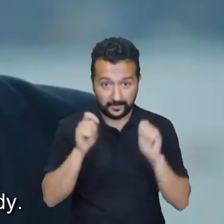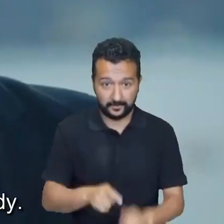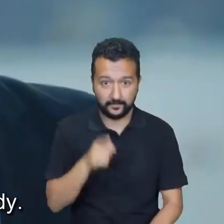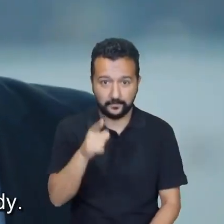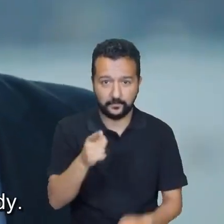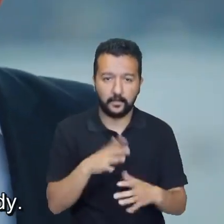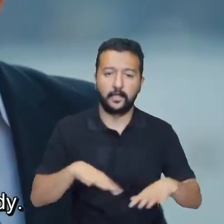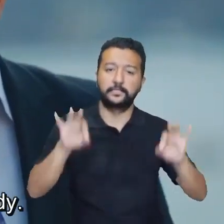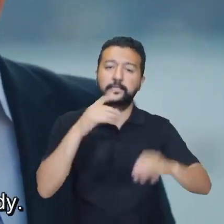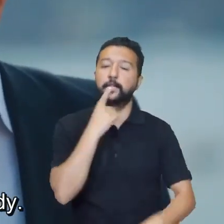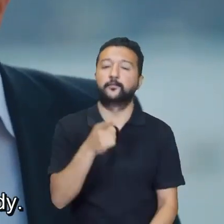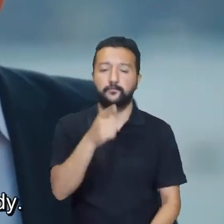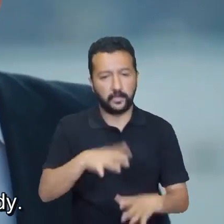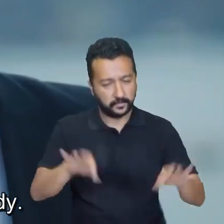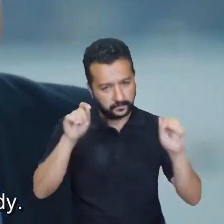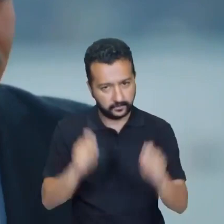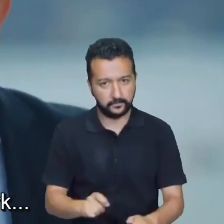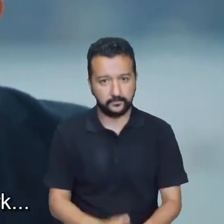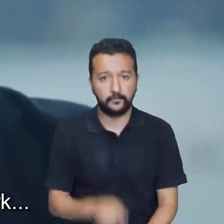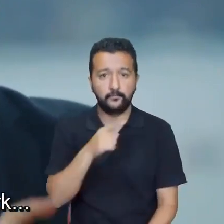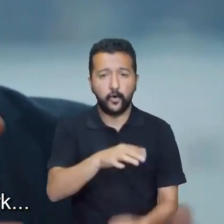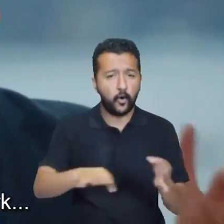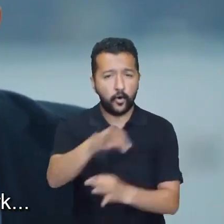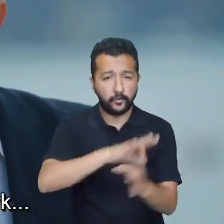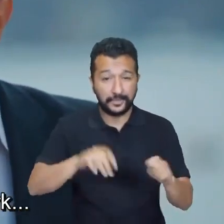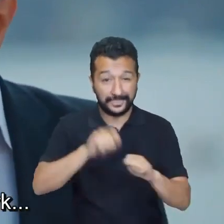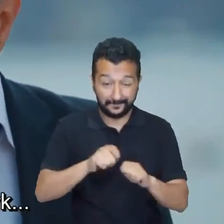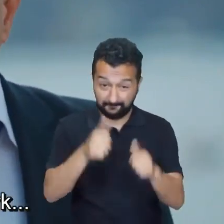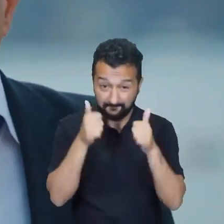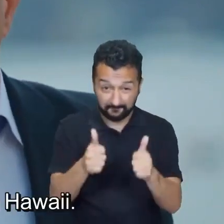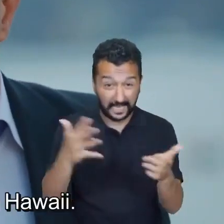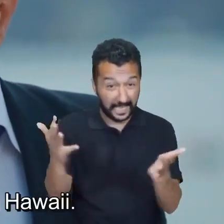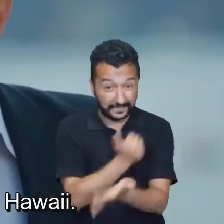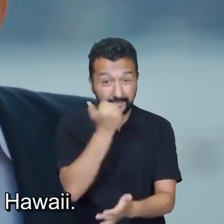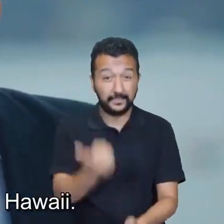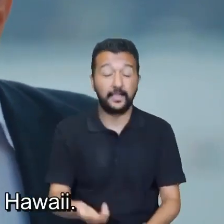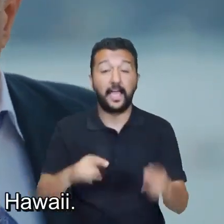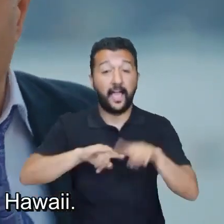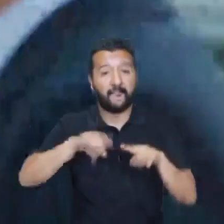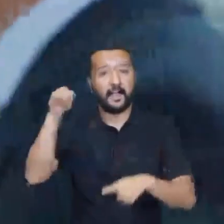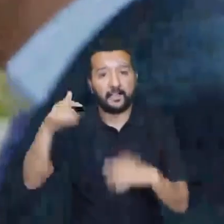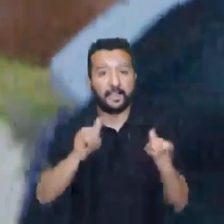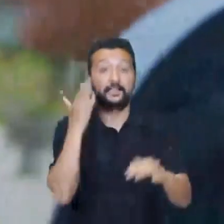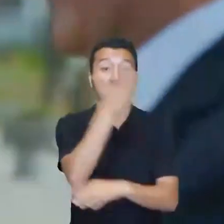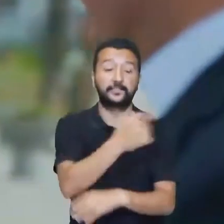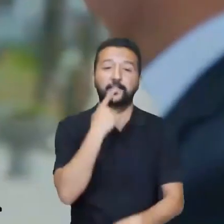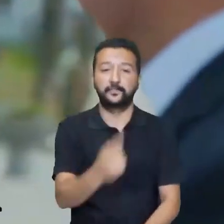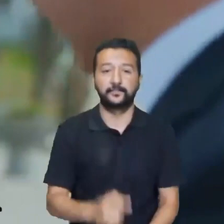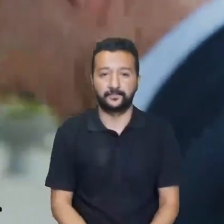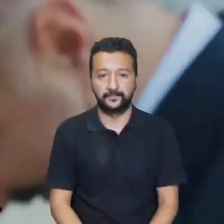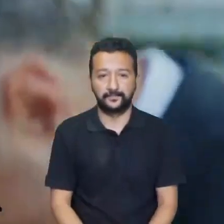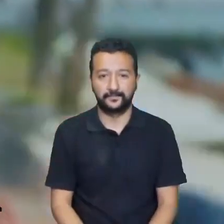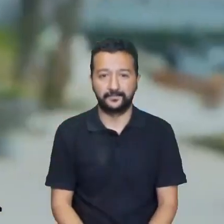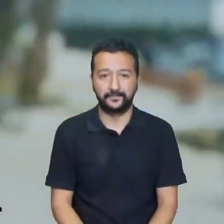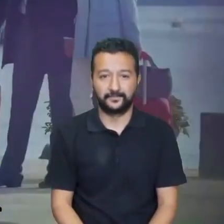ha? Hazırlan diyorum sana, hazırlan. Bu organizasyon işi tutsun. Hawaii'de balayındayız.